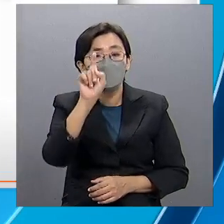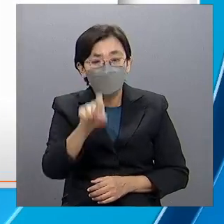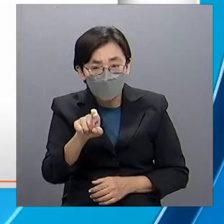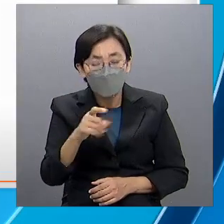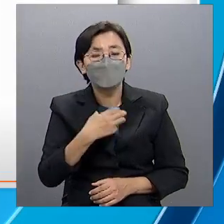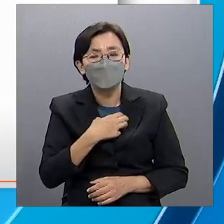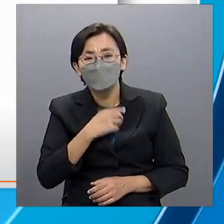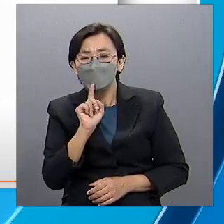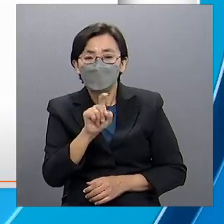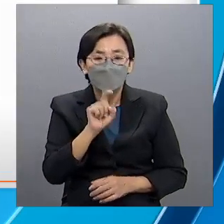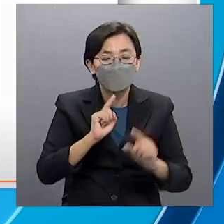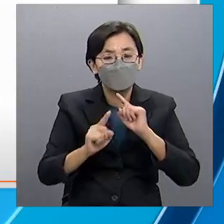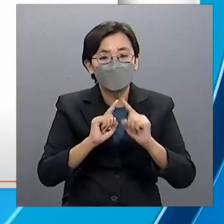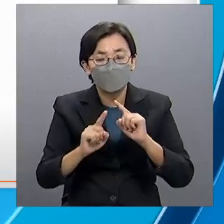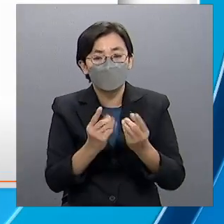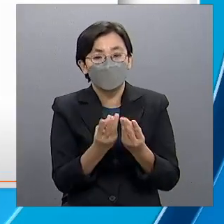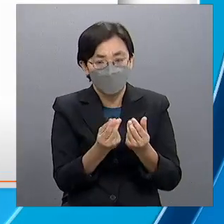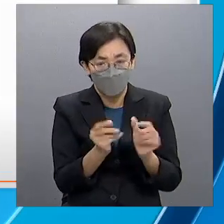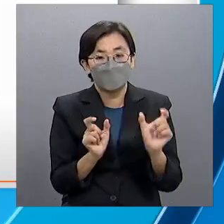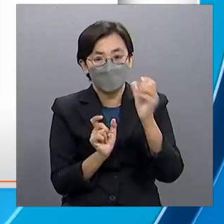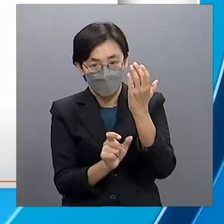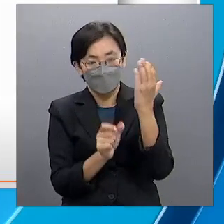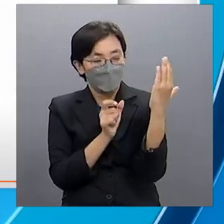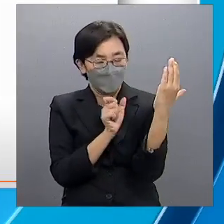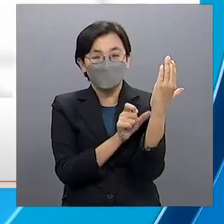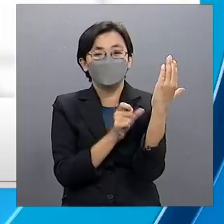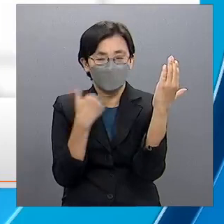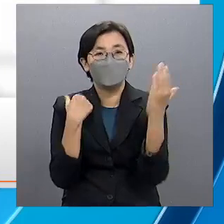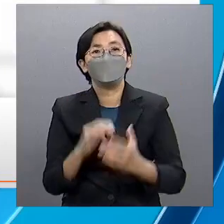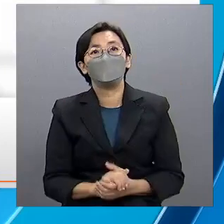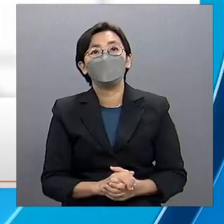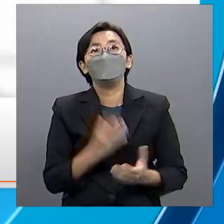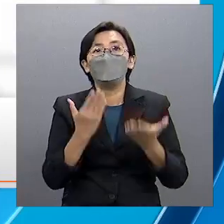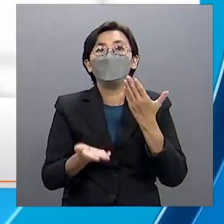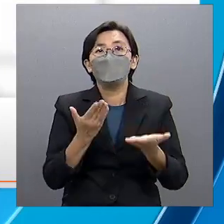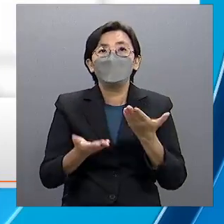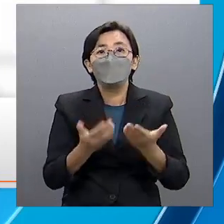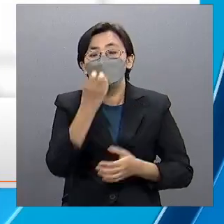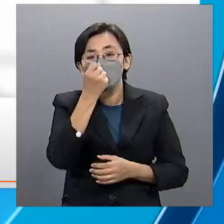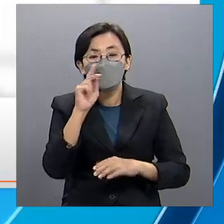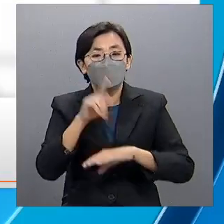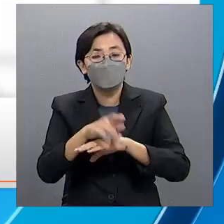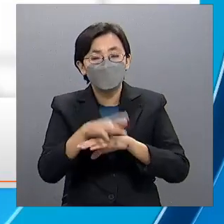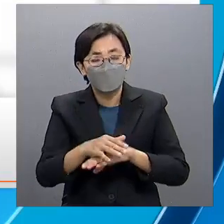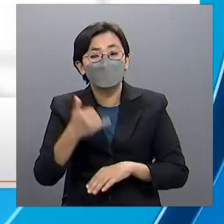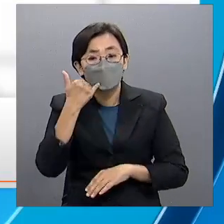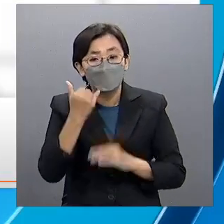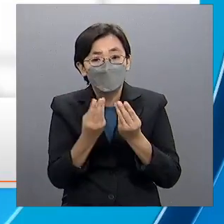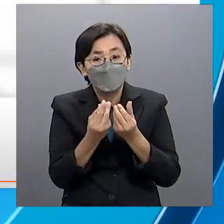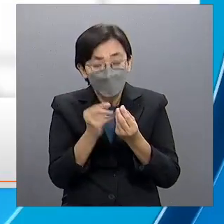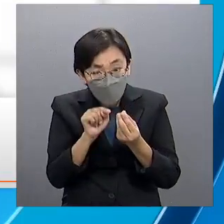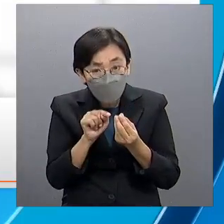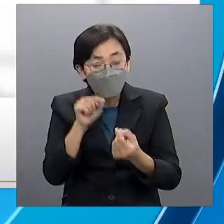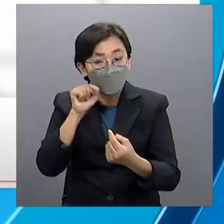ให้ติดต่อตามหมายเลขก็โทรไปนะคะหรือลองไปเช็คในอินเทอร์เน็ตก็ได้ว่าเบอร์ที่ให้เนี่ยมันใช่เบอร์กับที่เขาลง